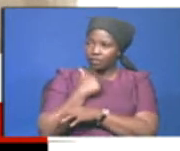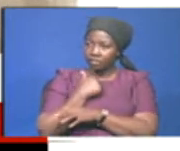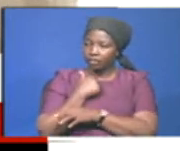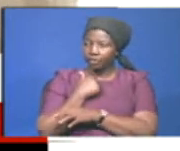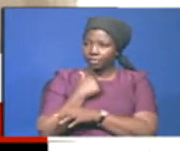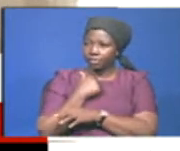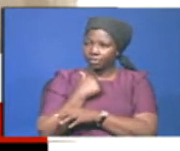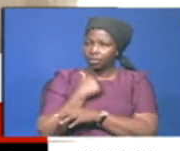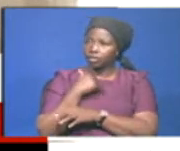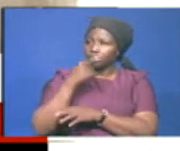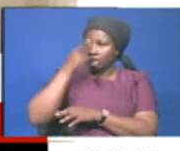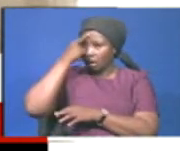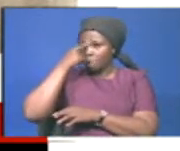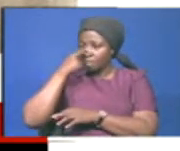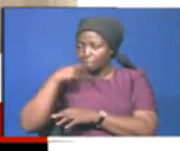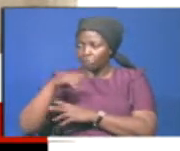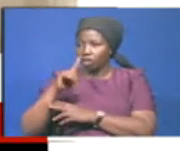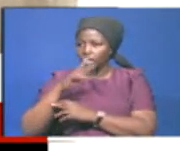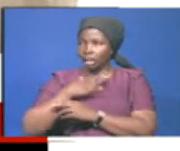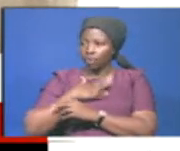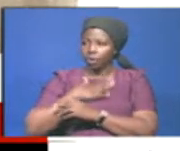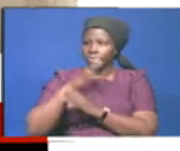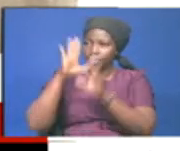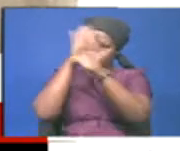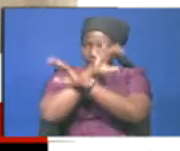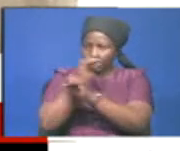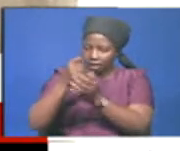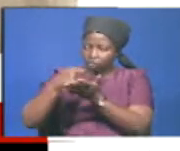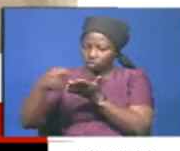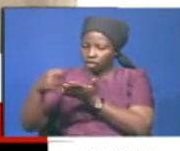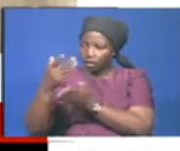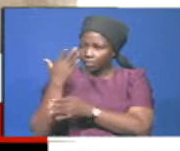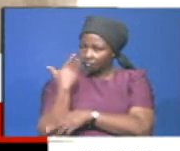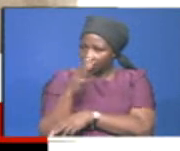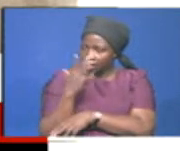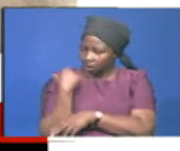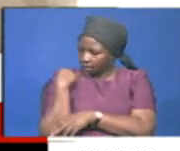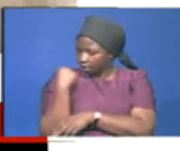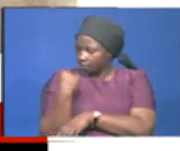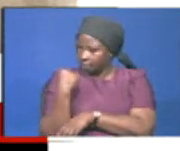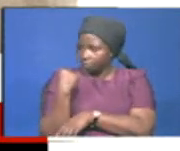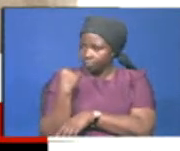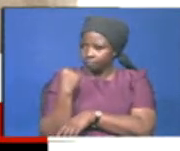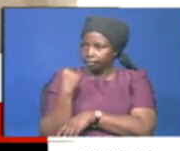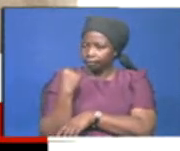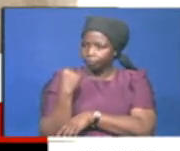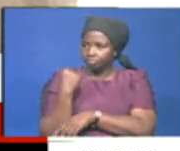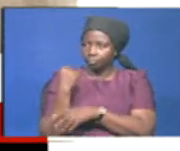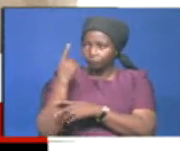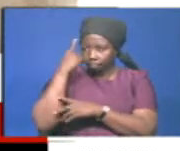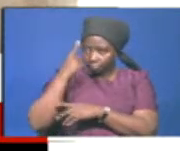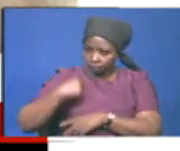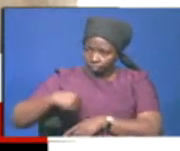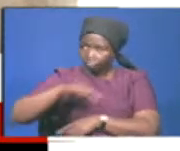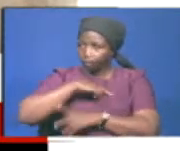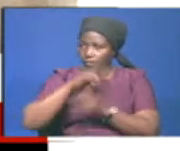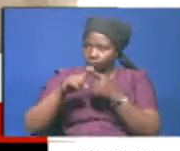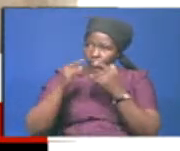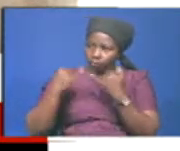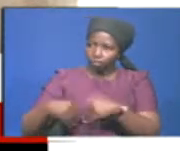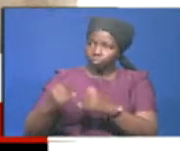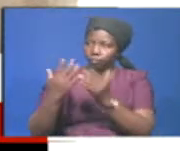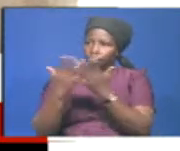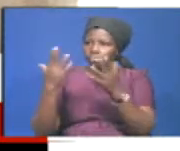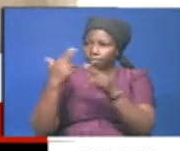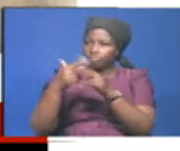kuna policy rais wetu alisign hivi majuzi ya kuwa tuweze kuimplement kitu inaitwa